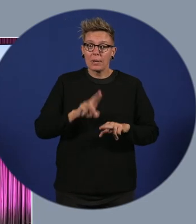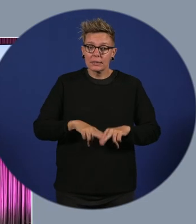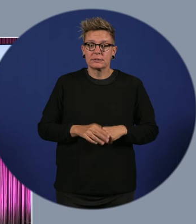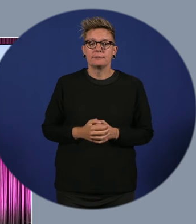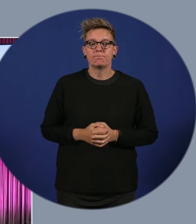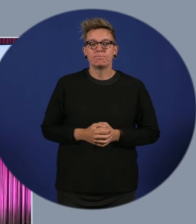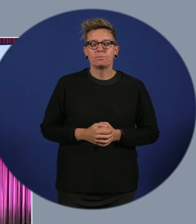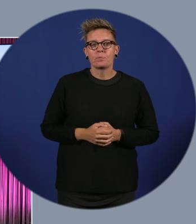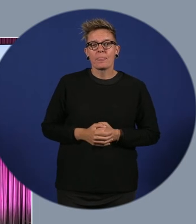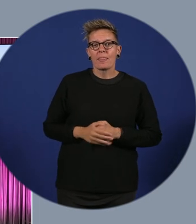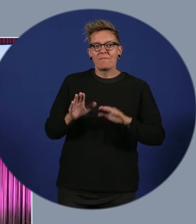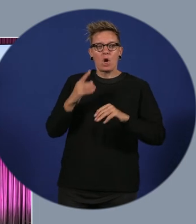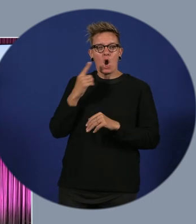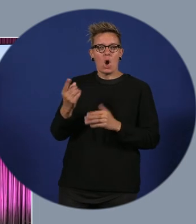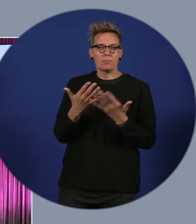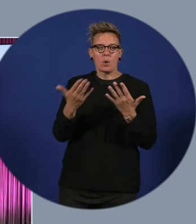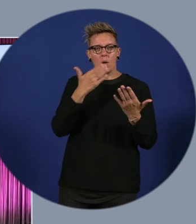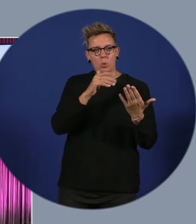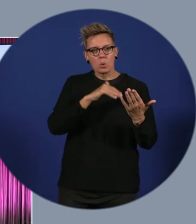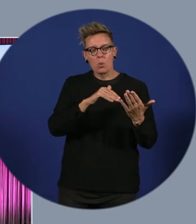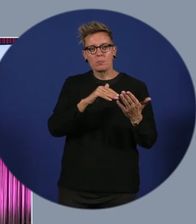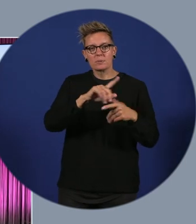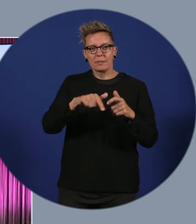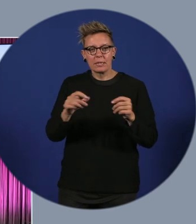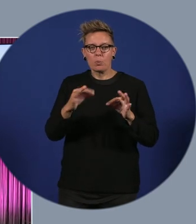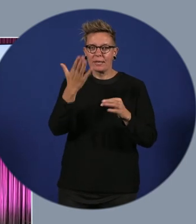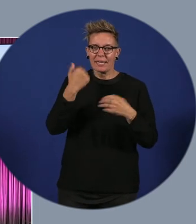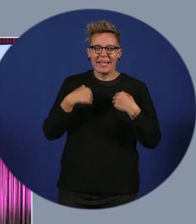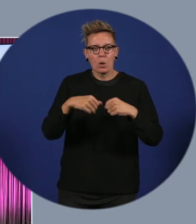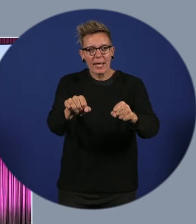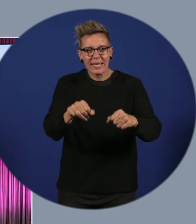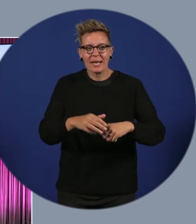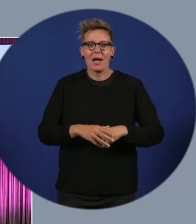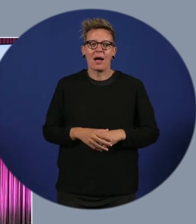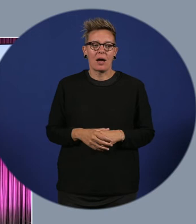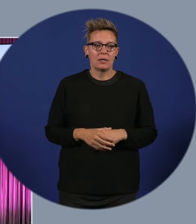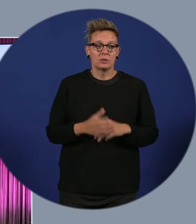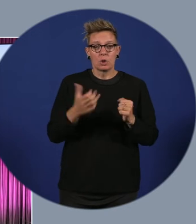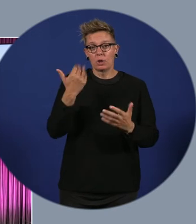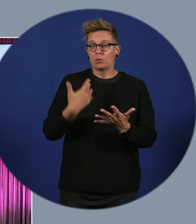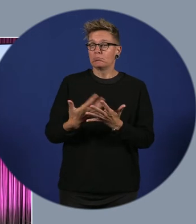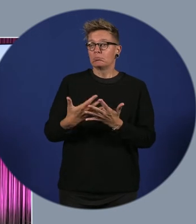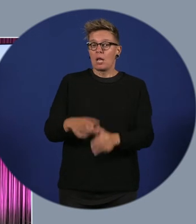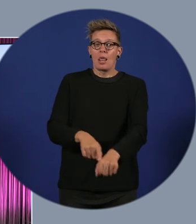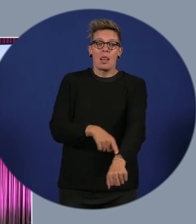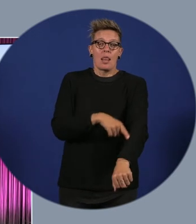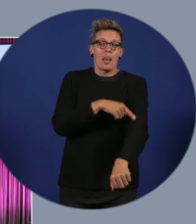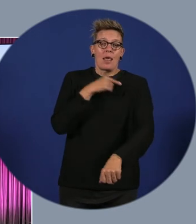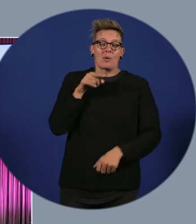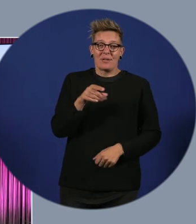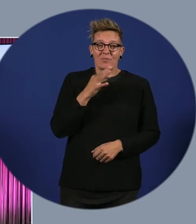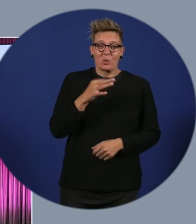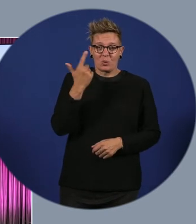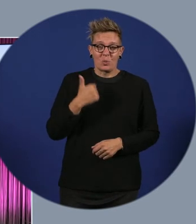Och vi har ju hört där med ungdomspartier och hur man engagerar, och vi hade kunnat ha ett jättelångt samtal om detta. Ja, verkligen. Väldigt